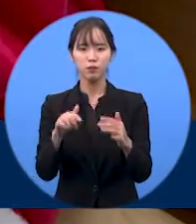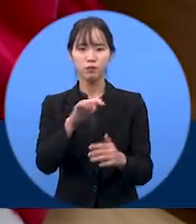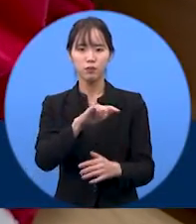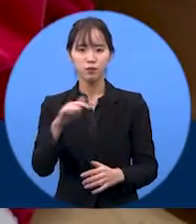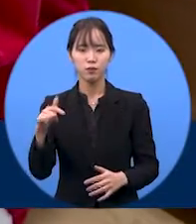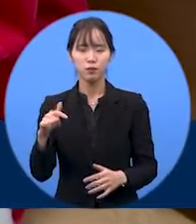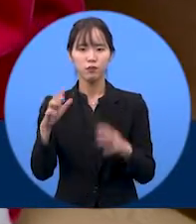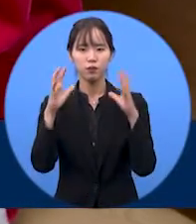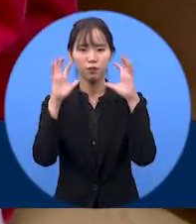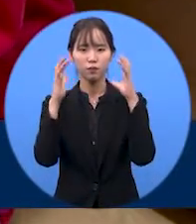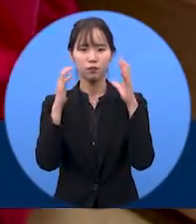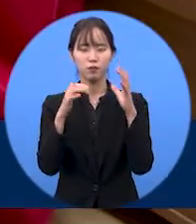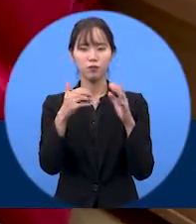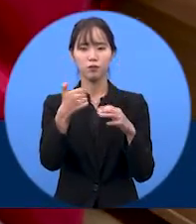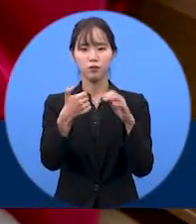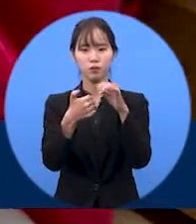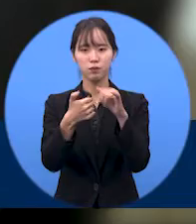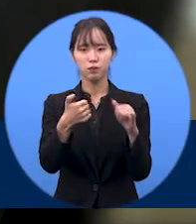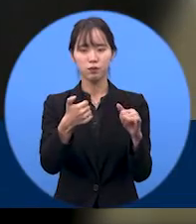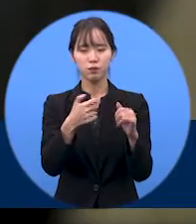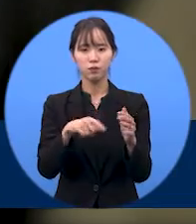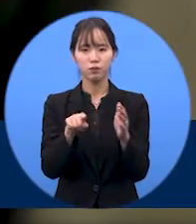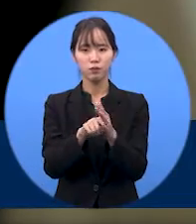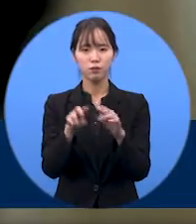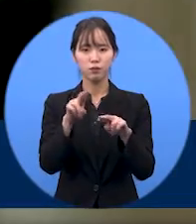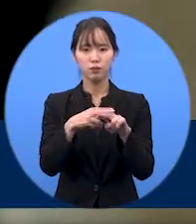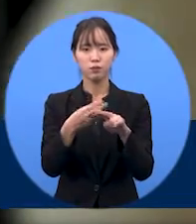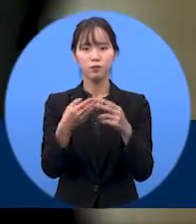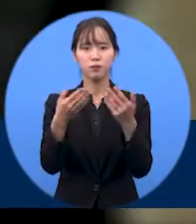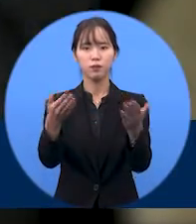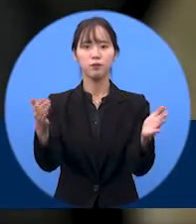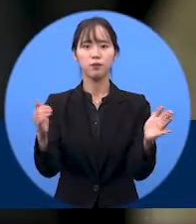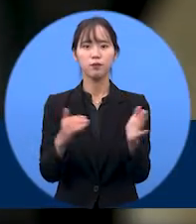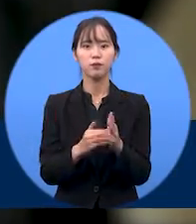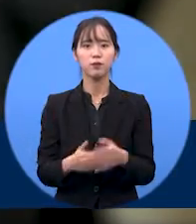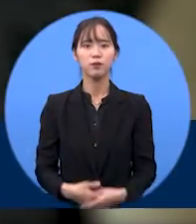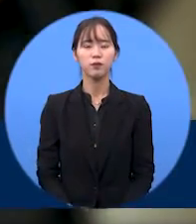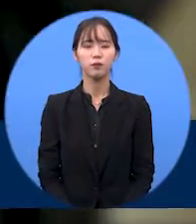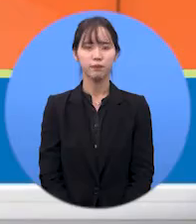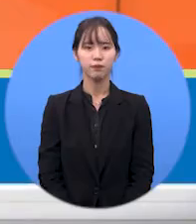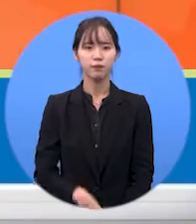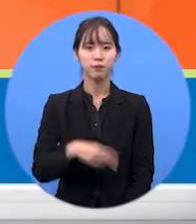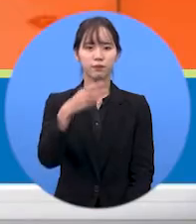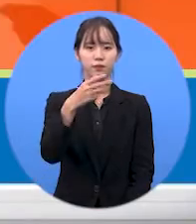한부모가정, 조손가정 등 어린이 50여 명에게 선물을 전달했습니다.